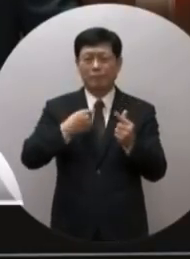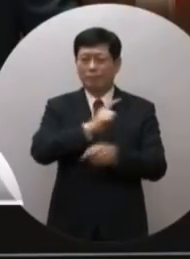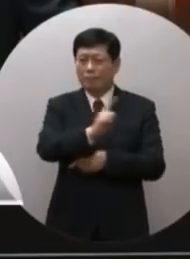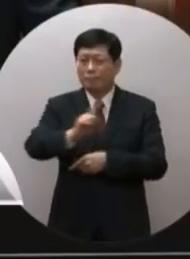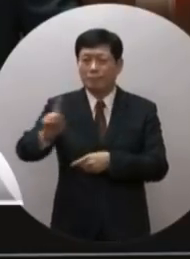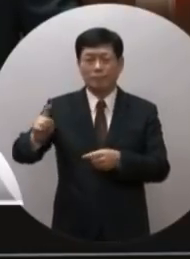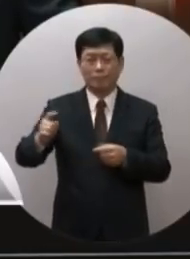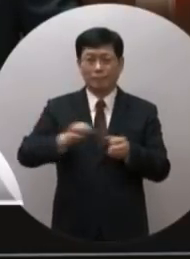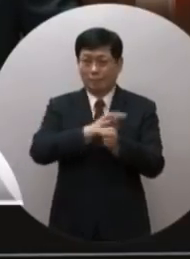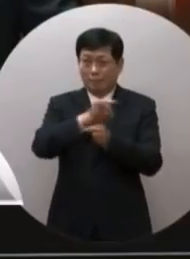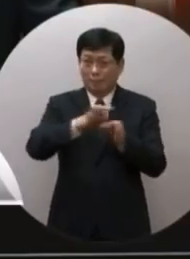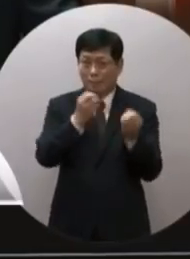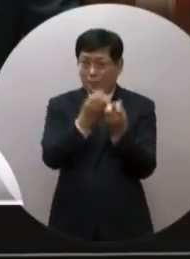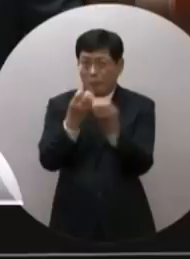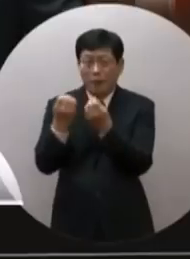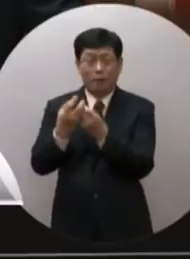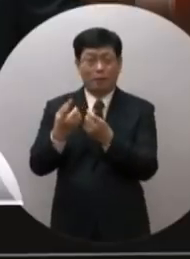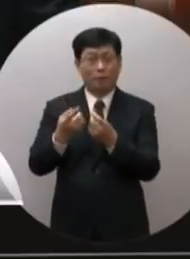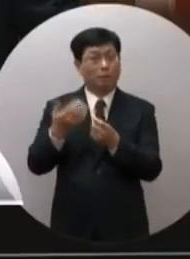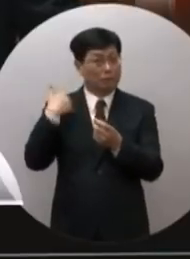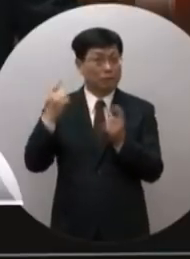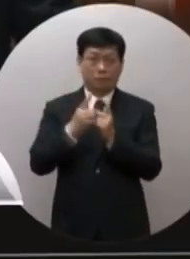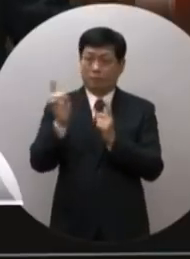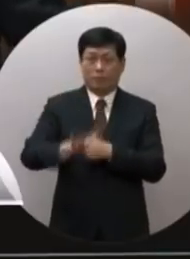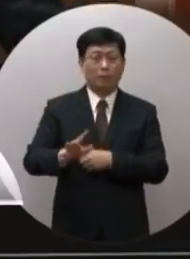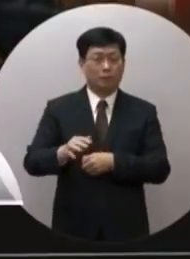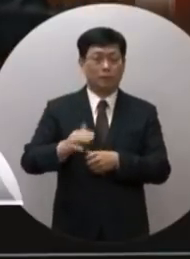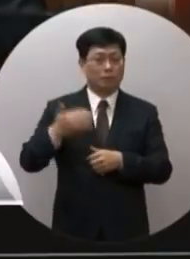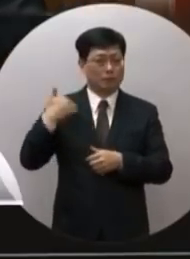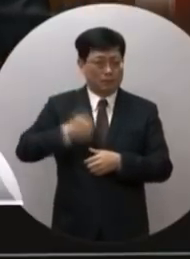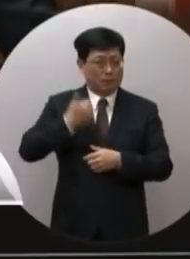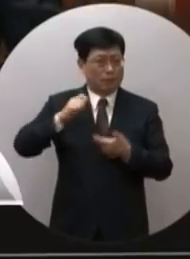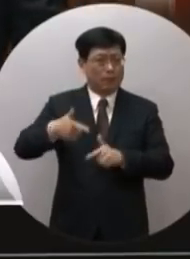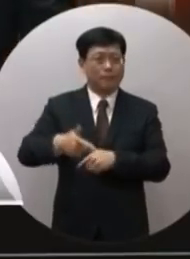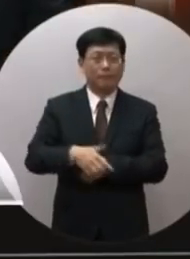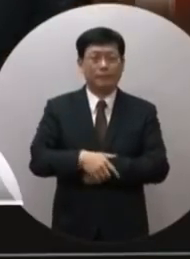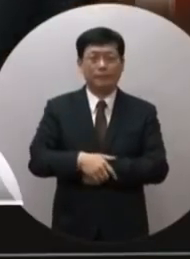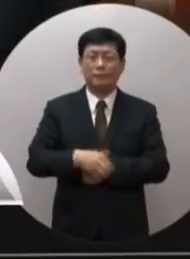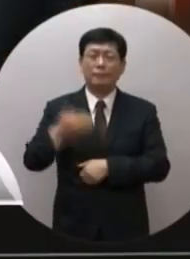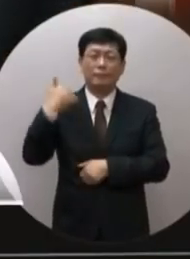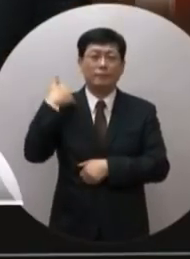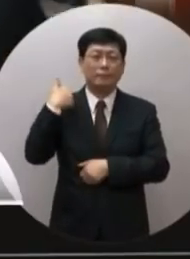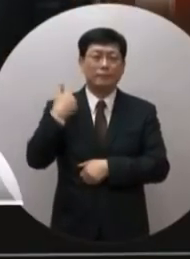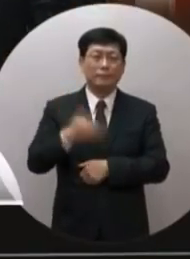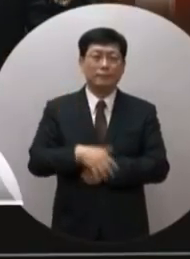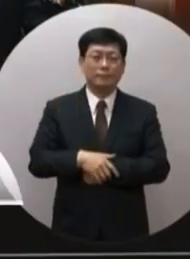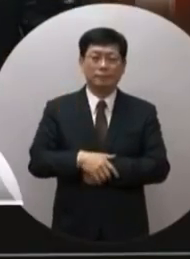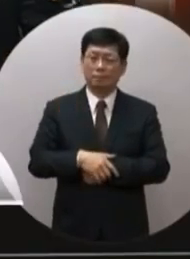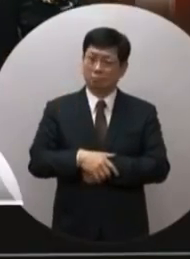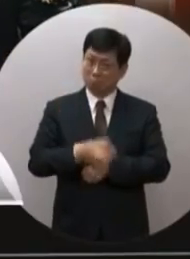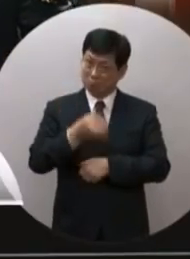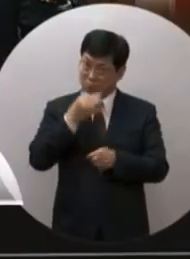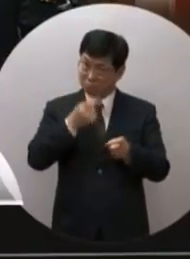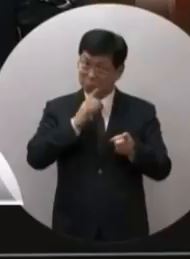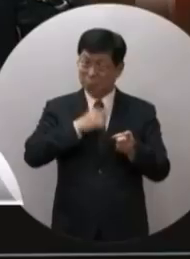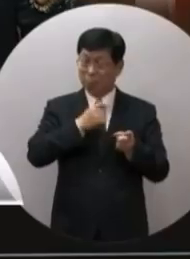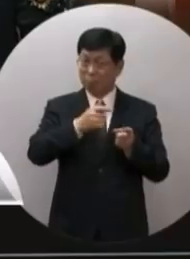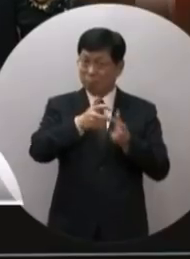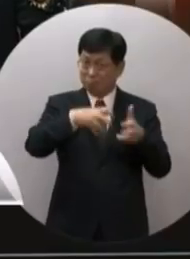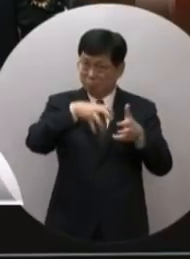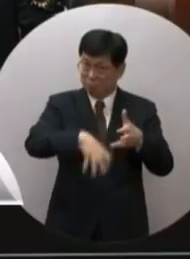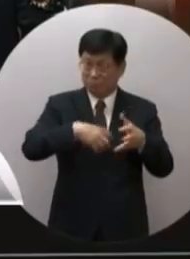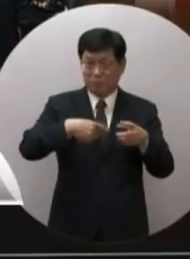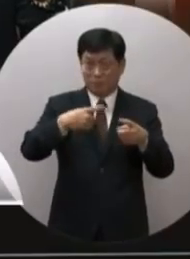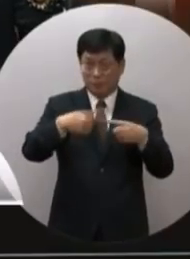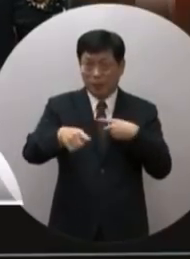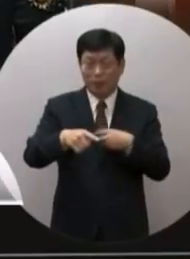的这样的经济或是金融的危机完全不同。过去可能是需求面断